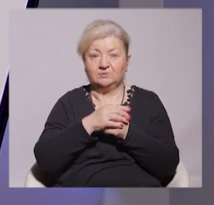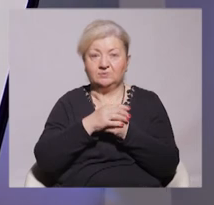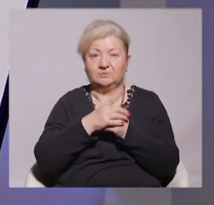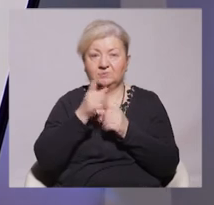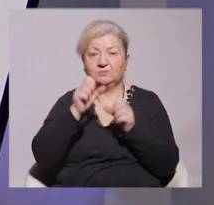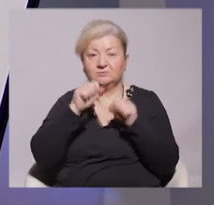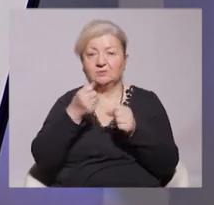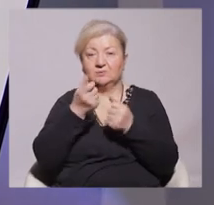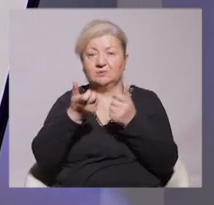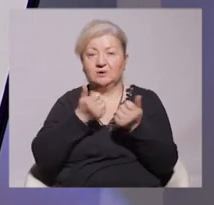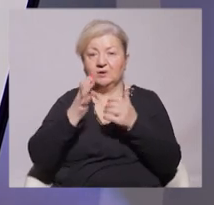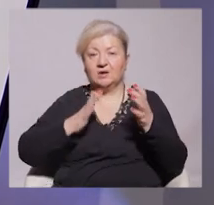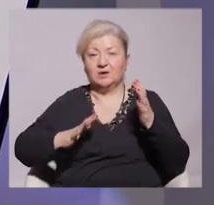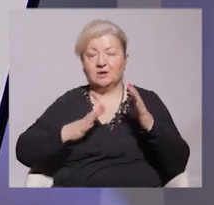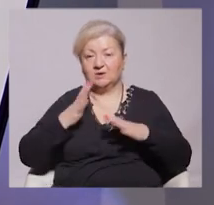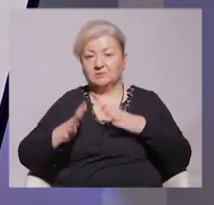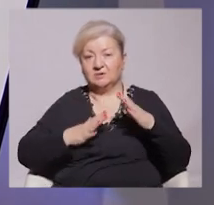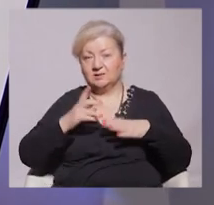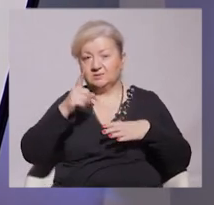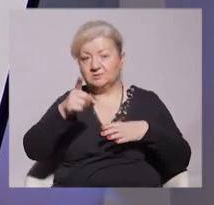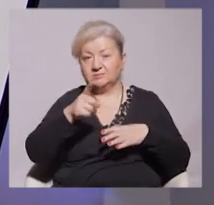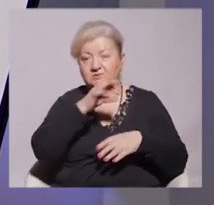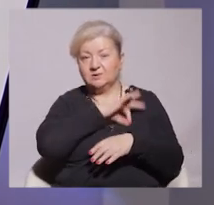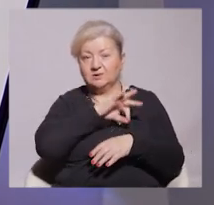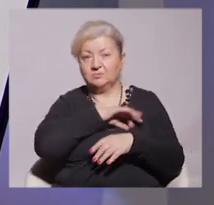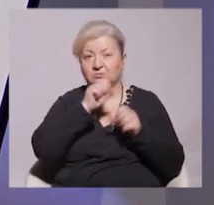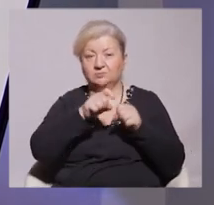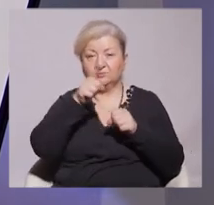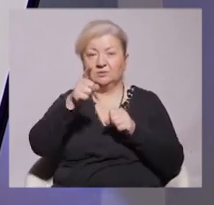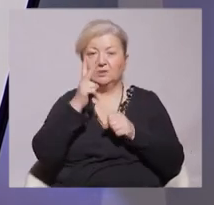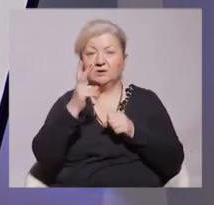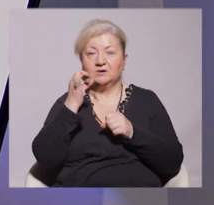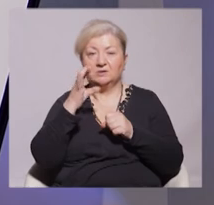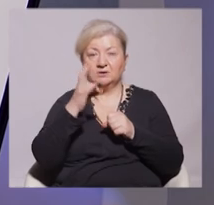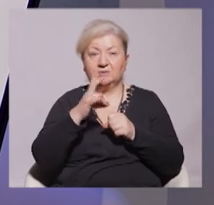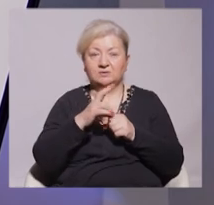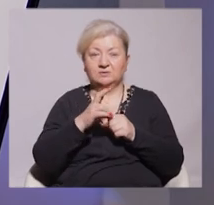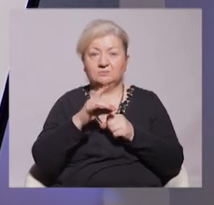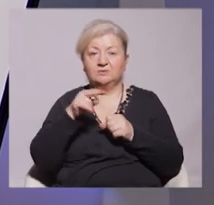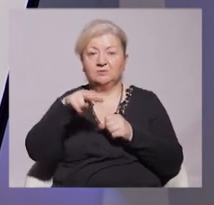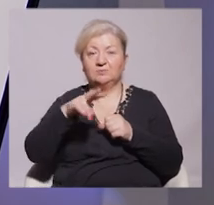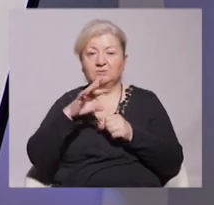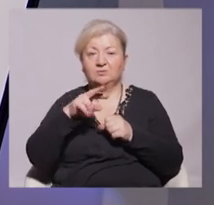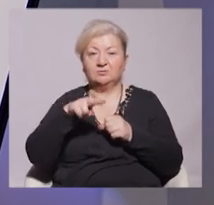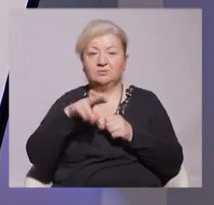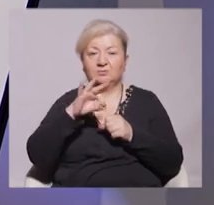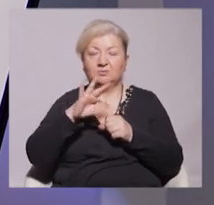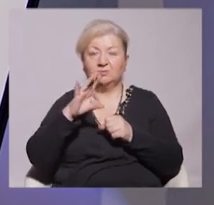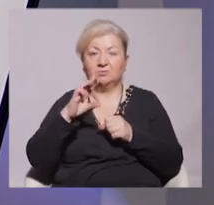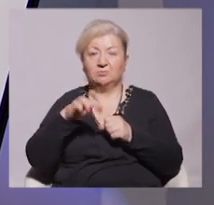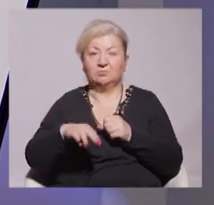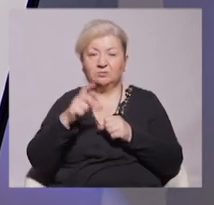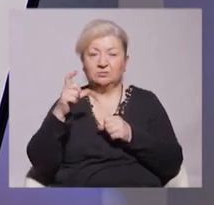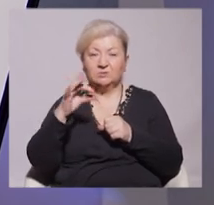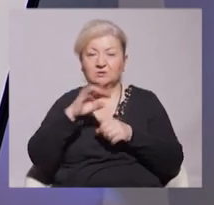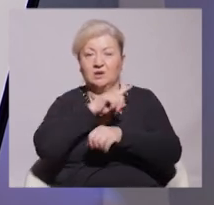ენერგიის შენახვის კანონის გამოყენება, იმიტომ რომ აქ უკვე მხოლოდ კინეტიკური და პოტენციური ენერგიები მოქმედებენ